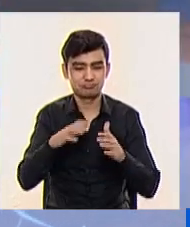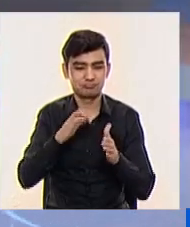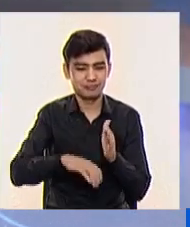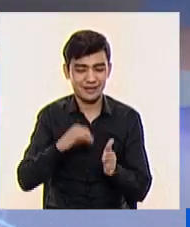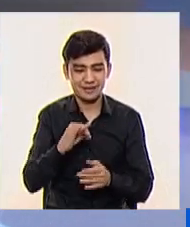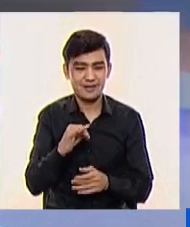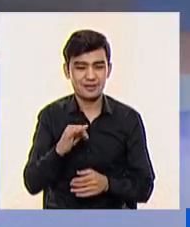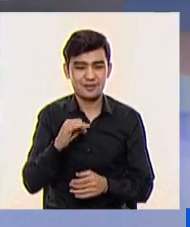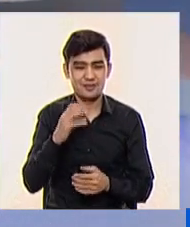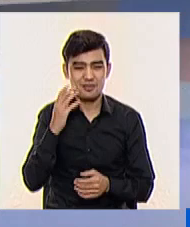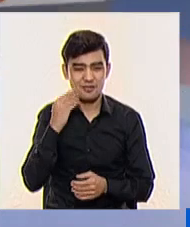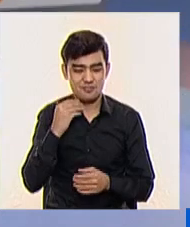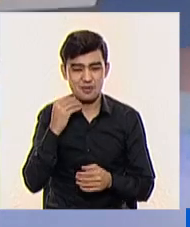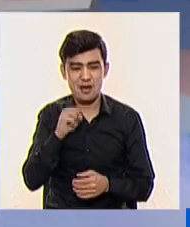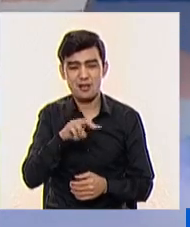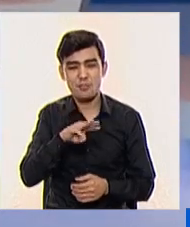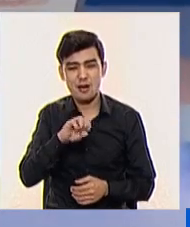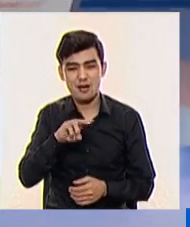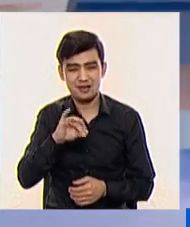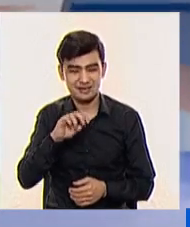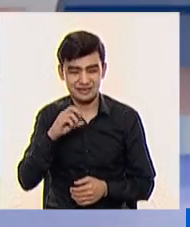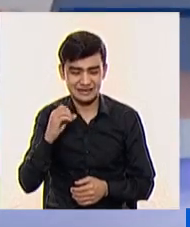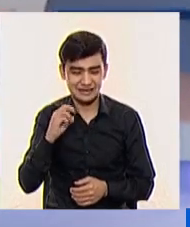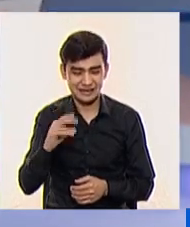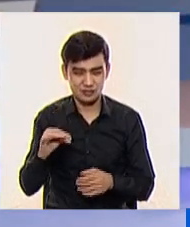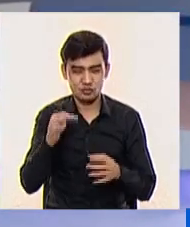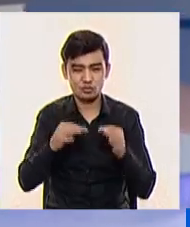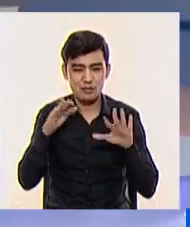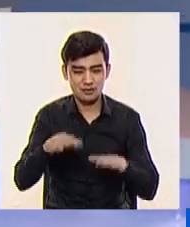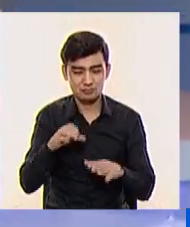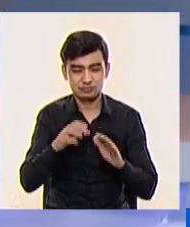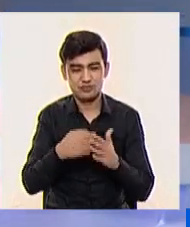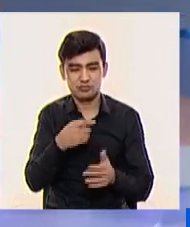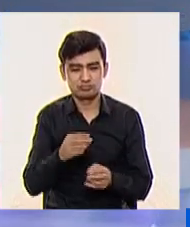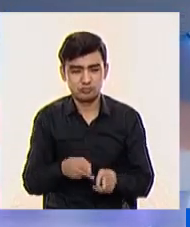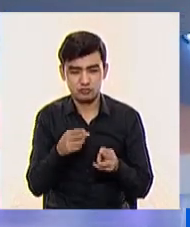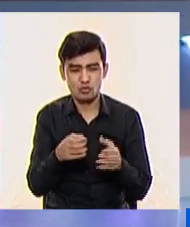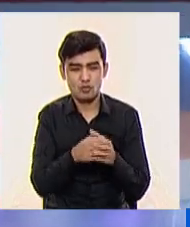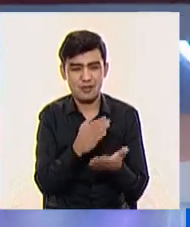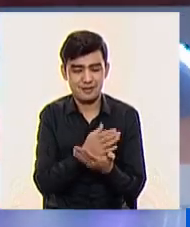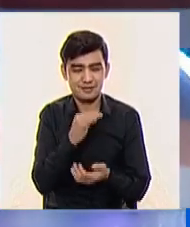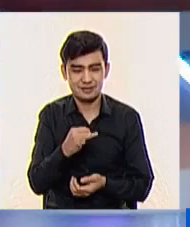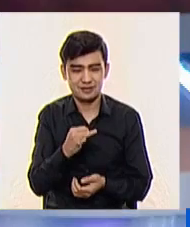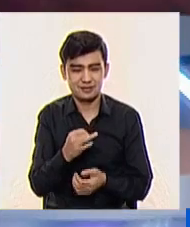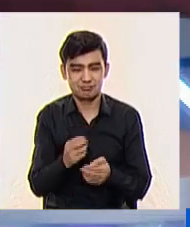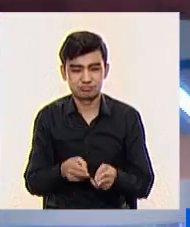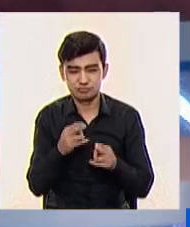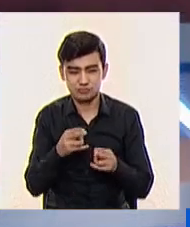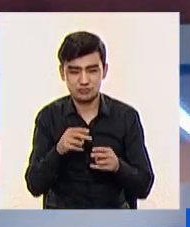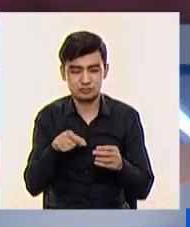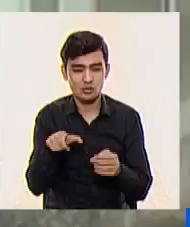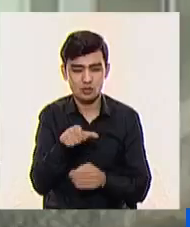алмалинский в районным судом было доказано что это имущество участниками организованной преступной группой добыты преступным путем